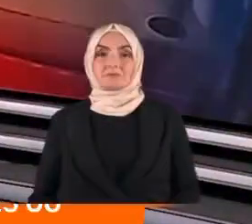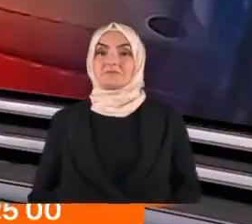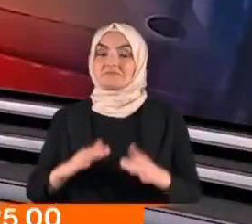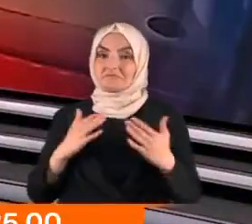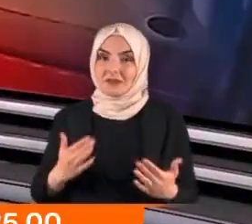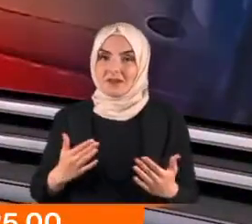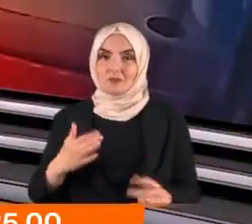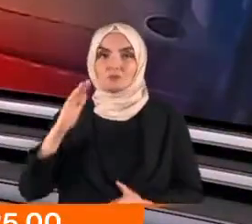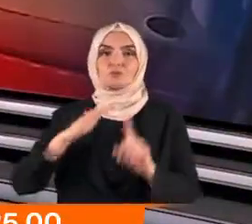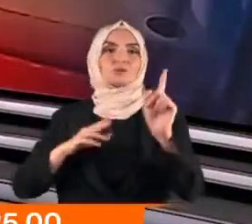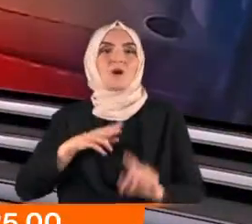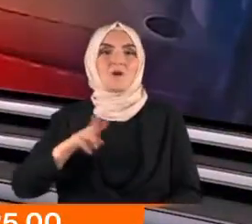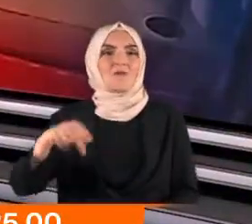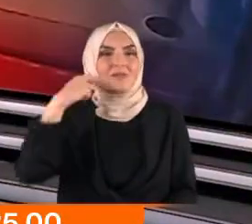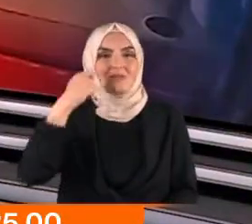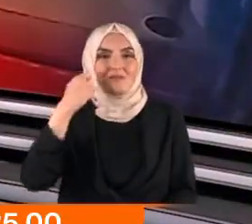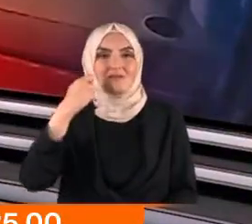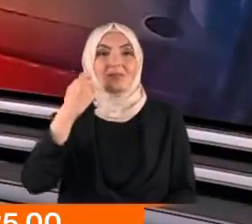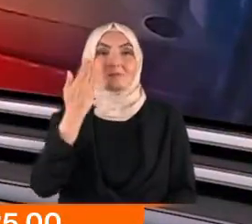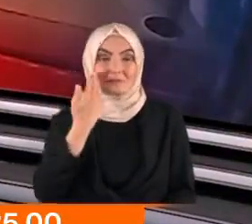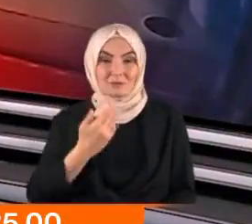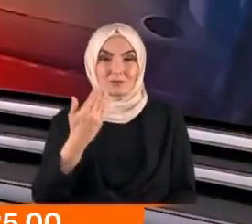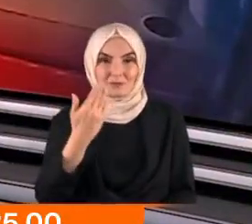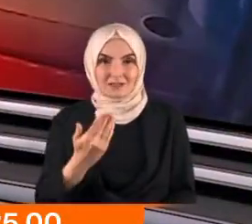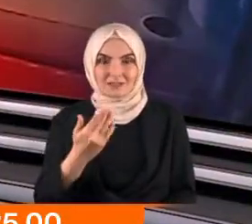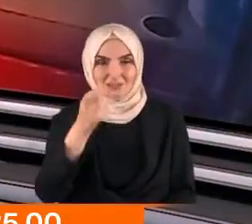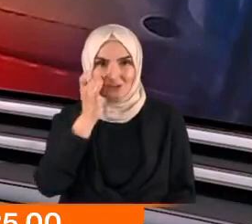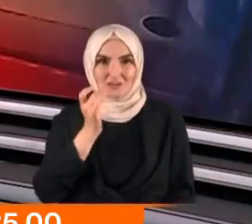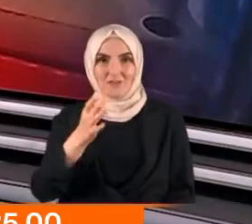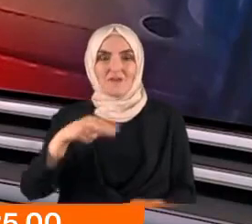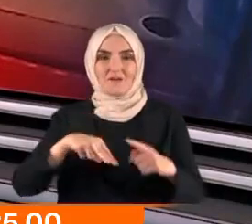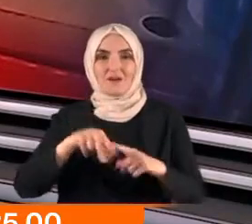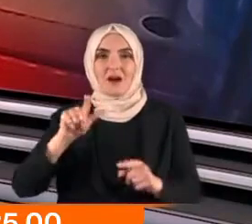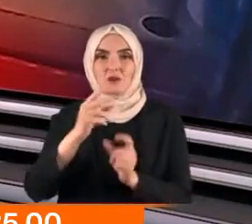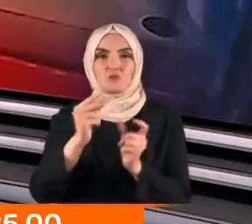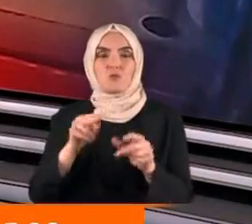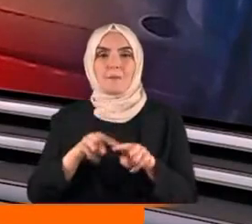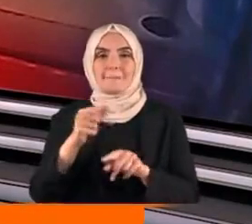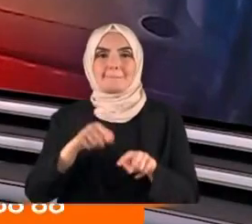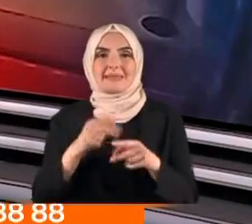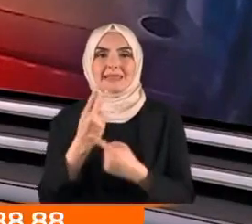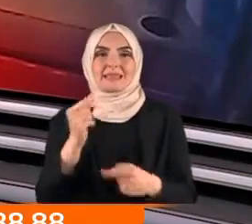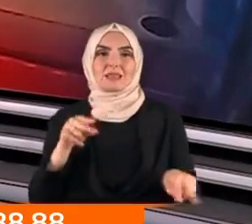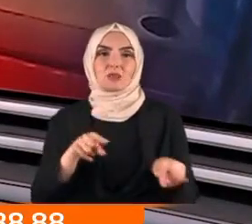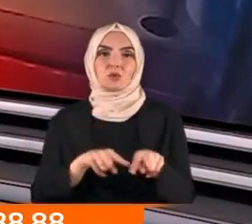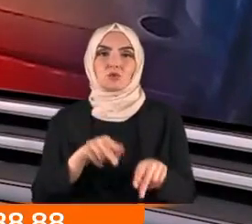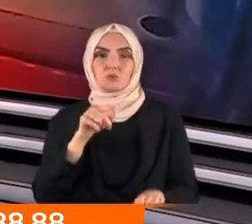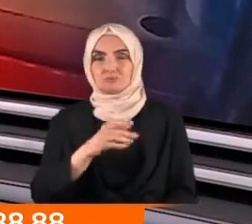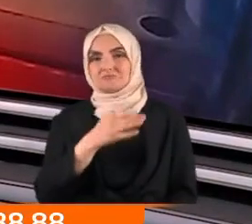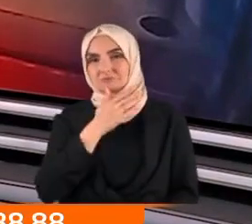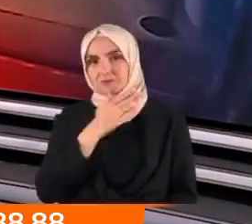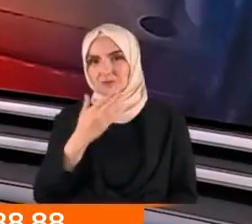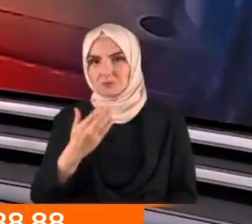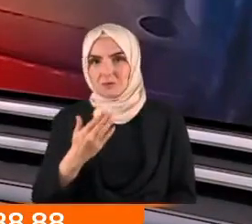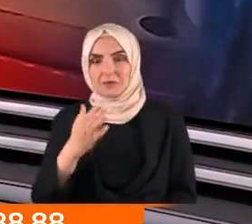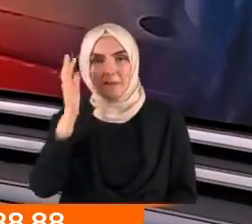Eğer bir Star Trek hayranı değilseniz şeffaf alüminyum ifadesini hayatınızda ilk kez duyuyor olabilirsiniz. Bilim insanlarının alom